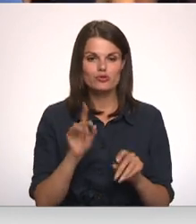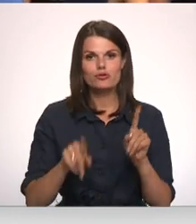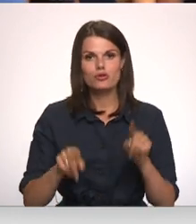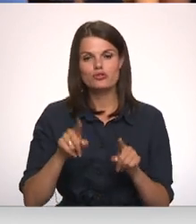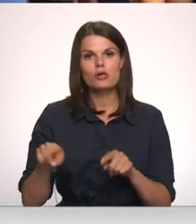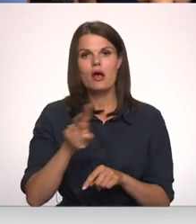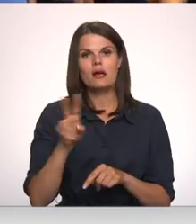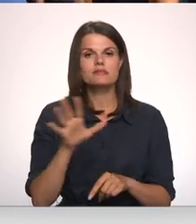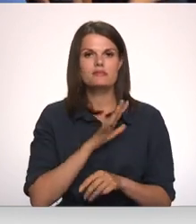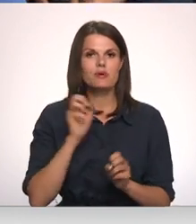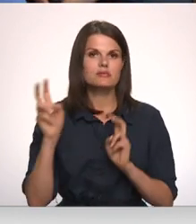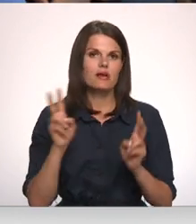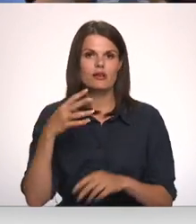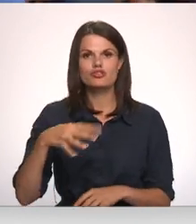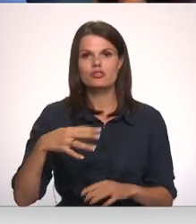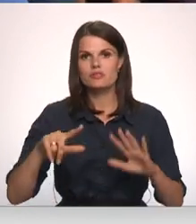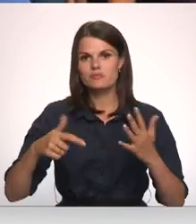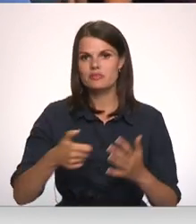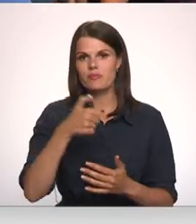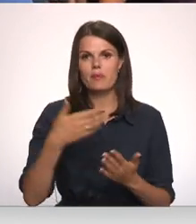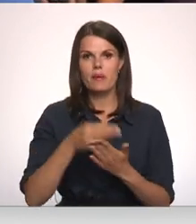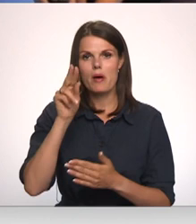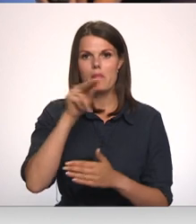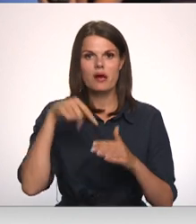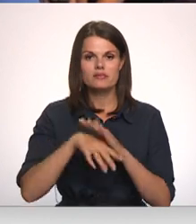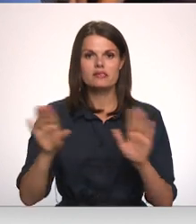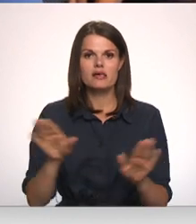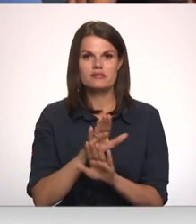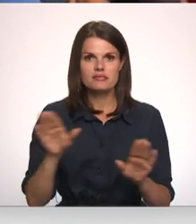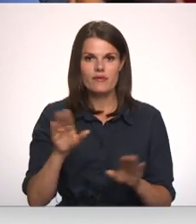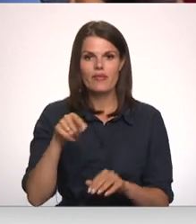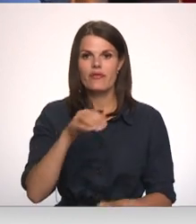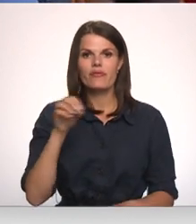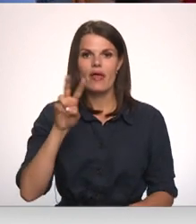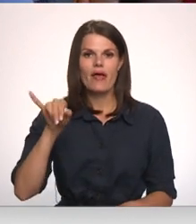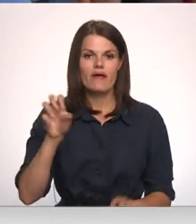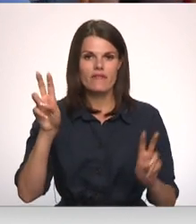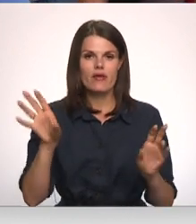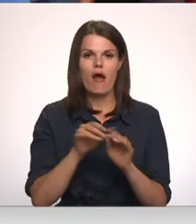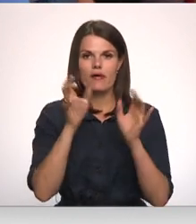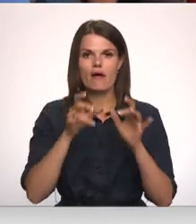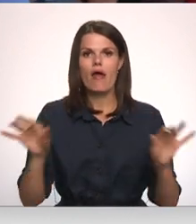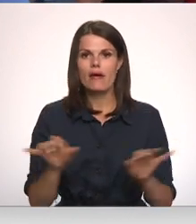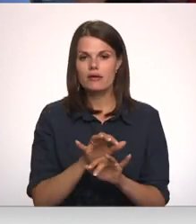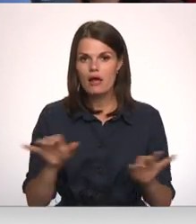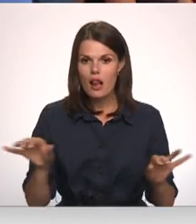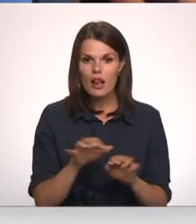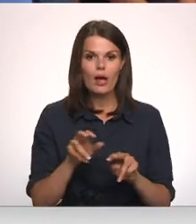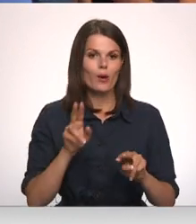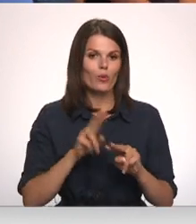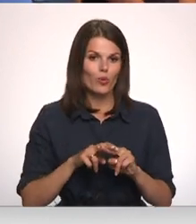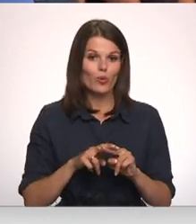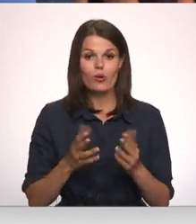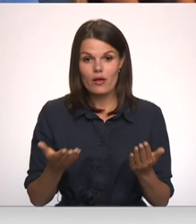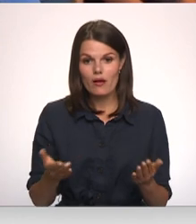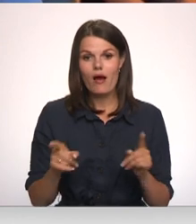skanēja 47. Gadā. Piemēram, baznīcā dziedāsim Jurjānu Andreju Tēviju ar ērģelēm. Un,